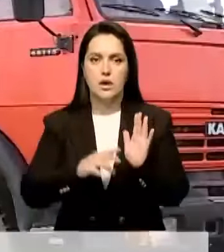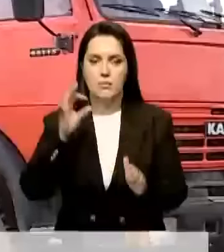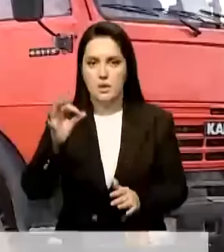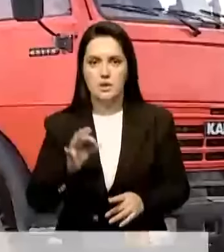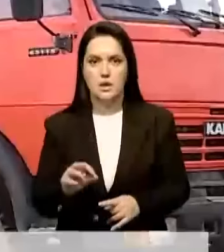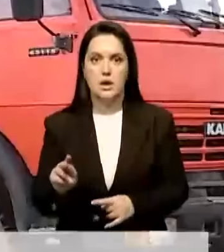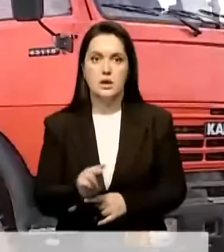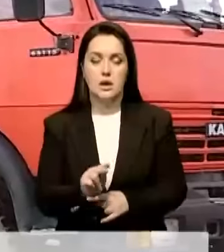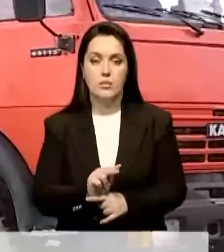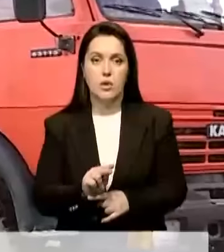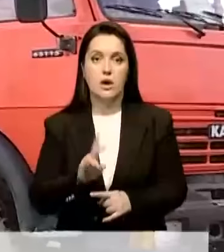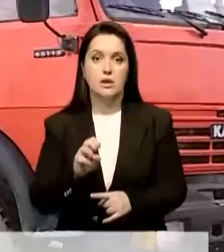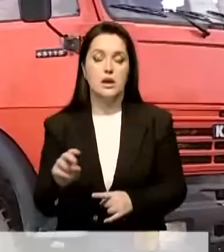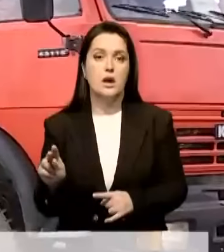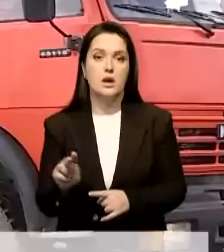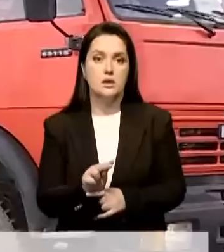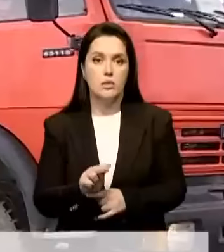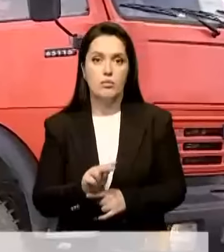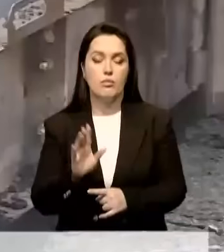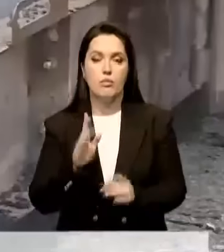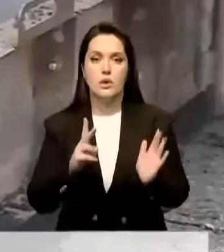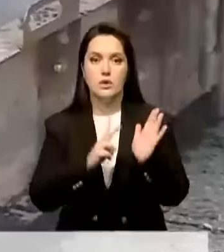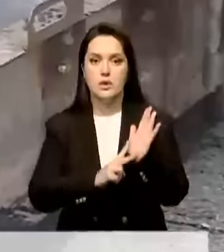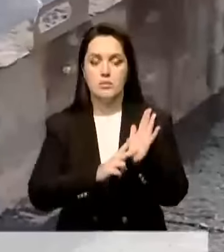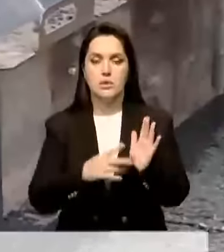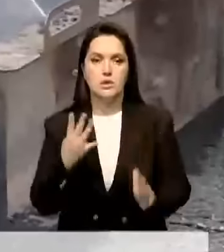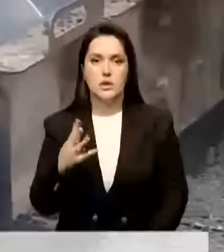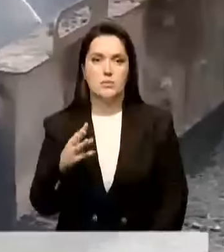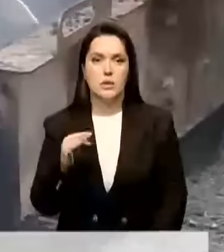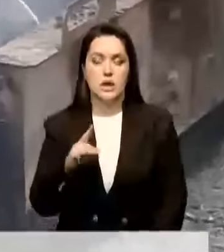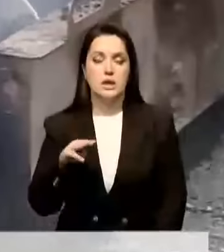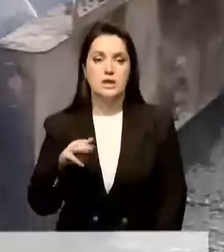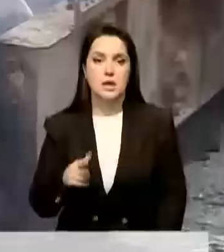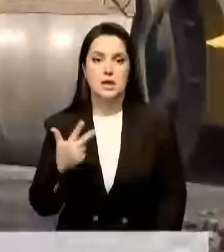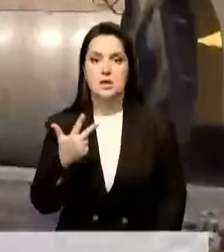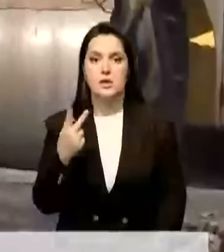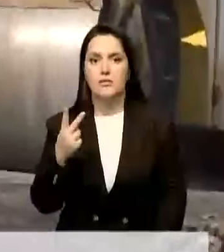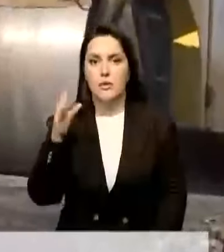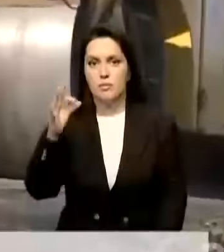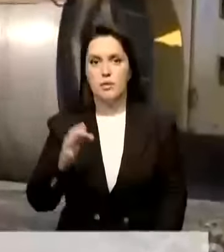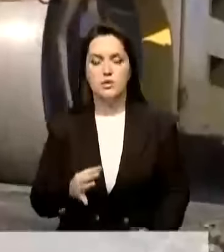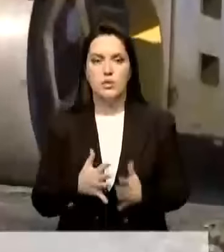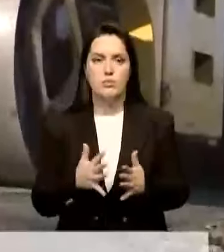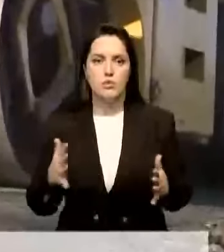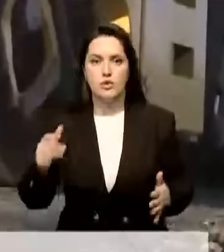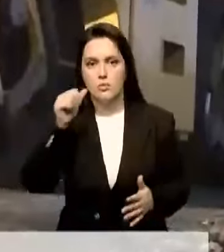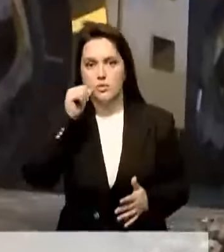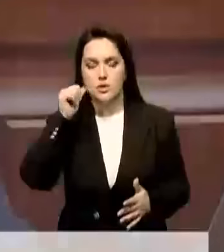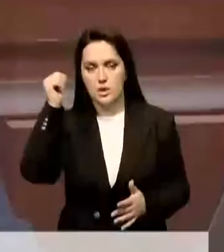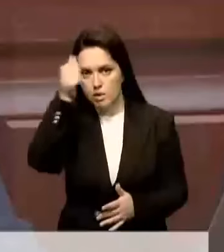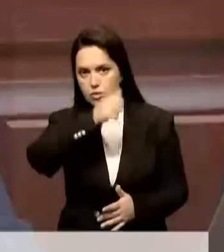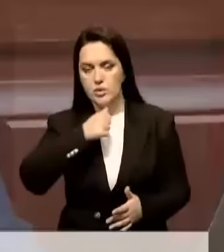ремонтных работ. В этом году на ремонт дорог в регионе направили 74 миллиарда тенге. Это на 32% больше прошлогодней